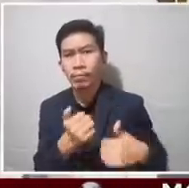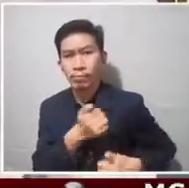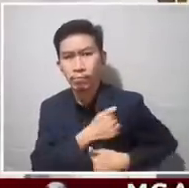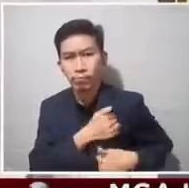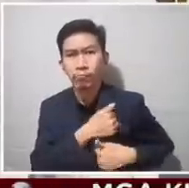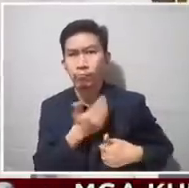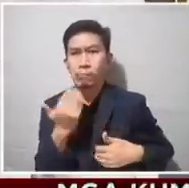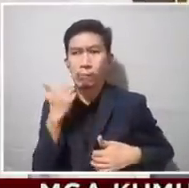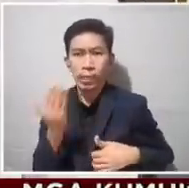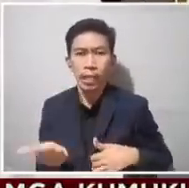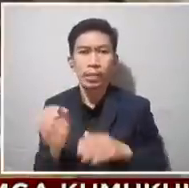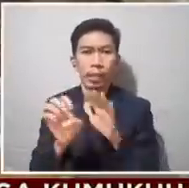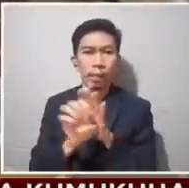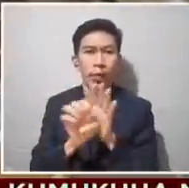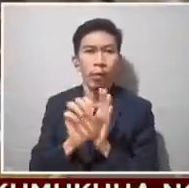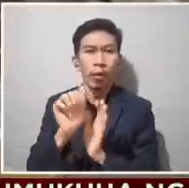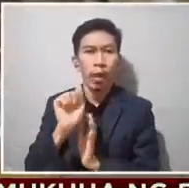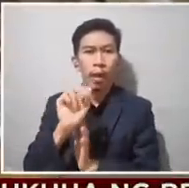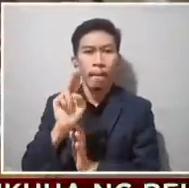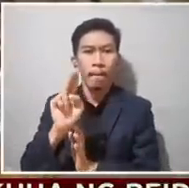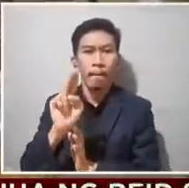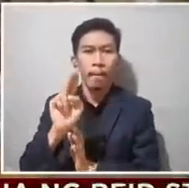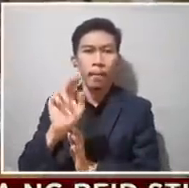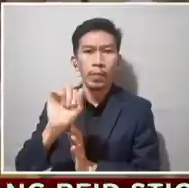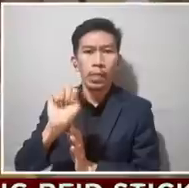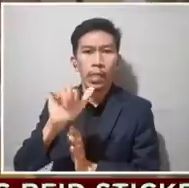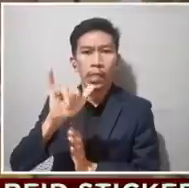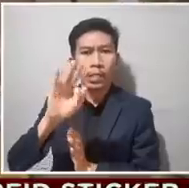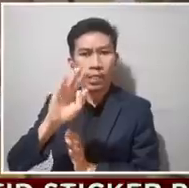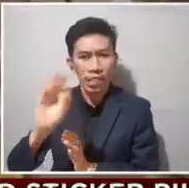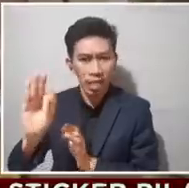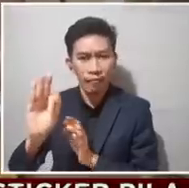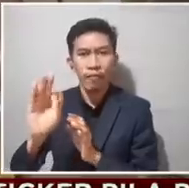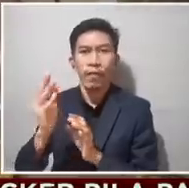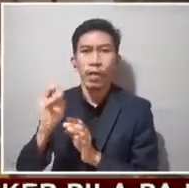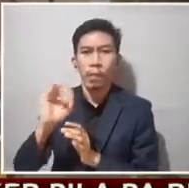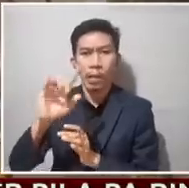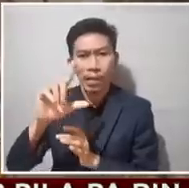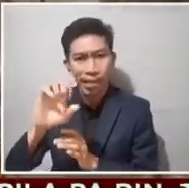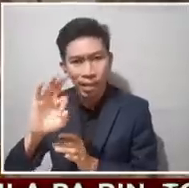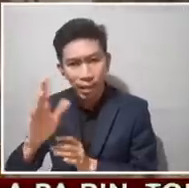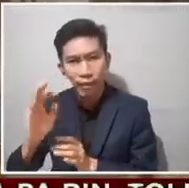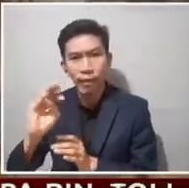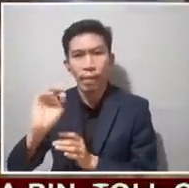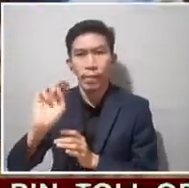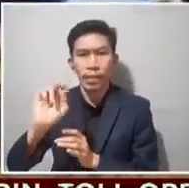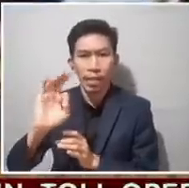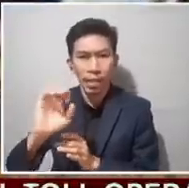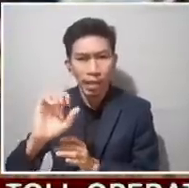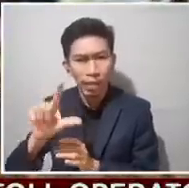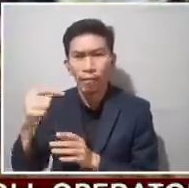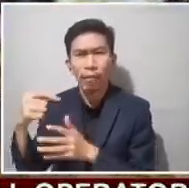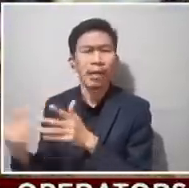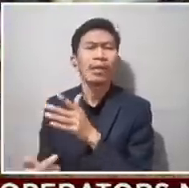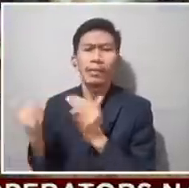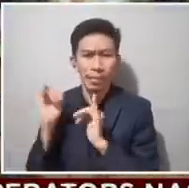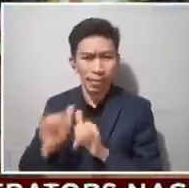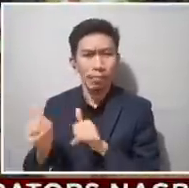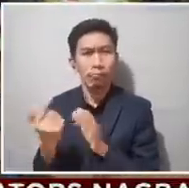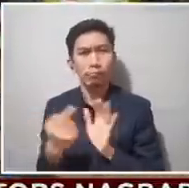mga iminilip na imailip. Siguro we will study kung paano natin mapangalagaan naman yung dignidad at saka